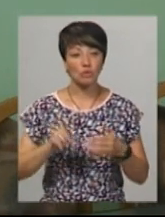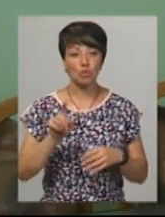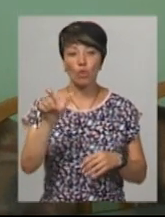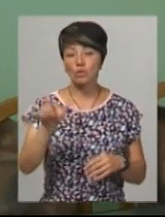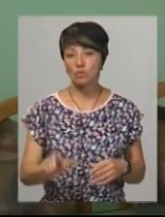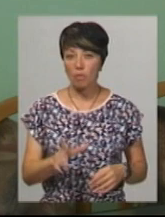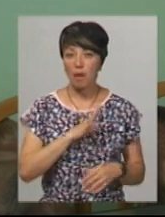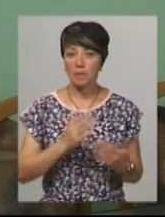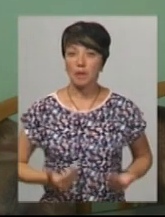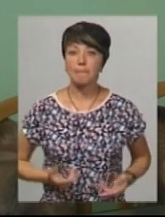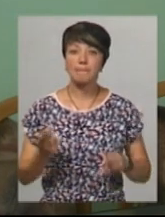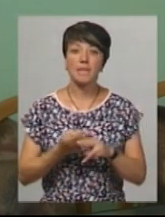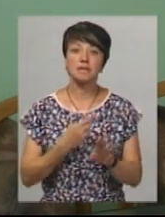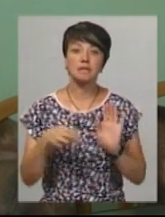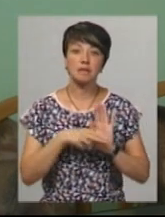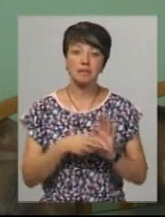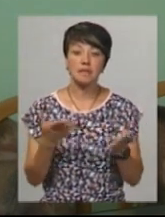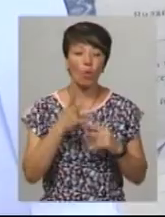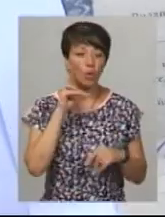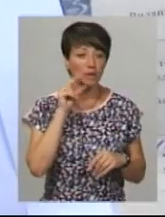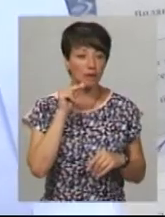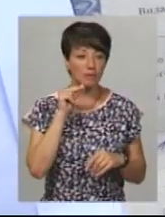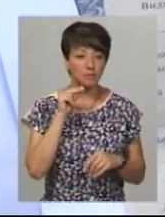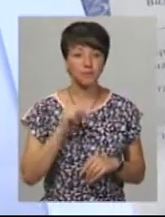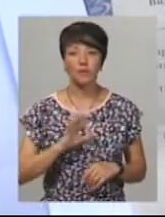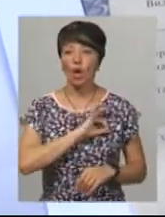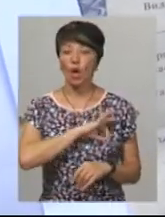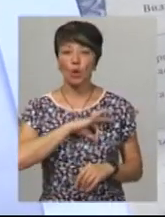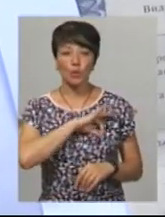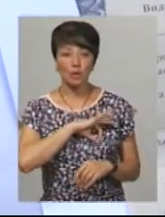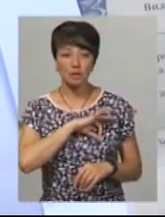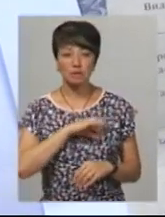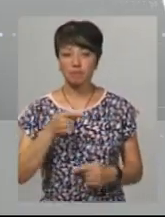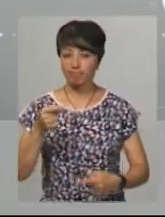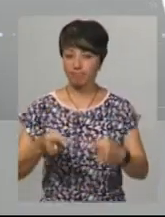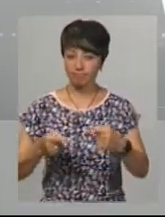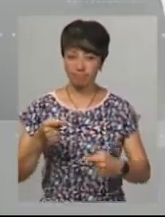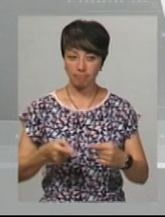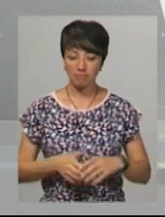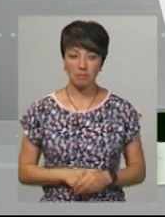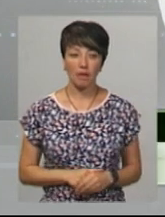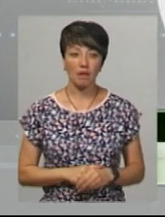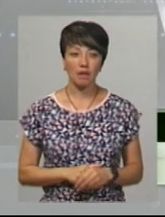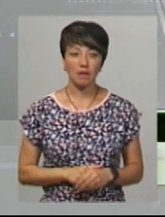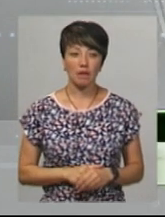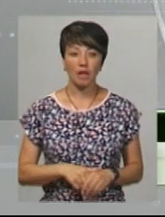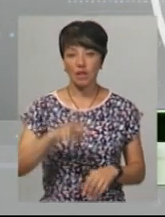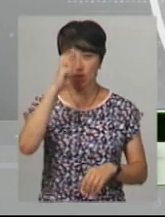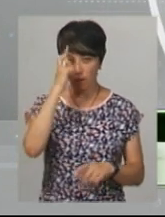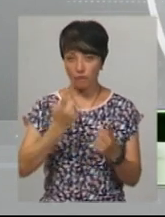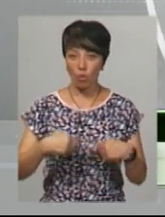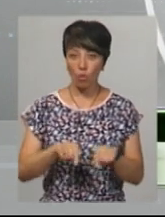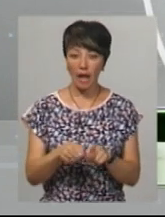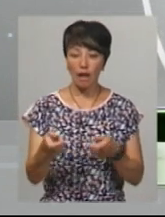особа проживала без реєстрації. З якої дати. Юрист Андрій Якимчук заперечує. Державний орган керується законами